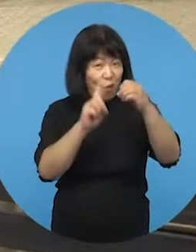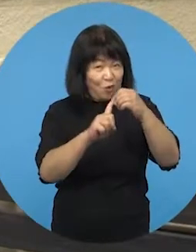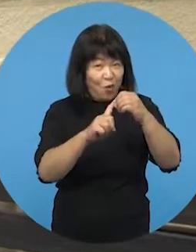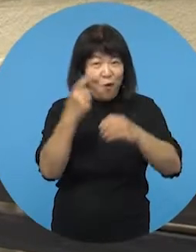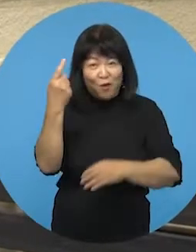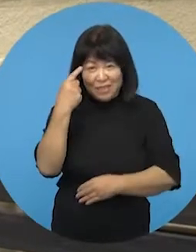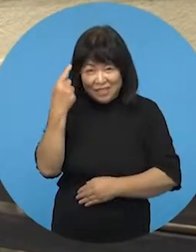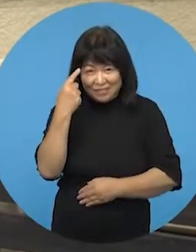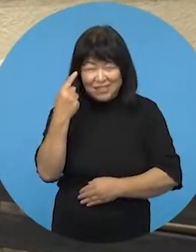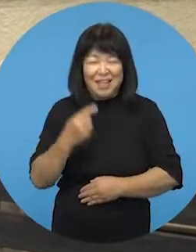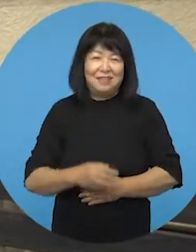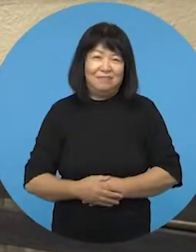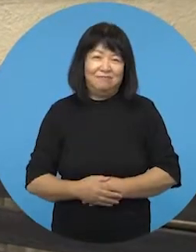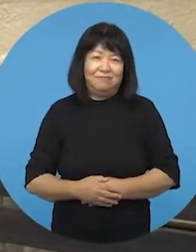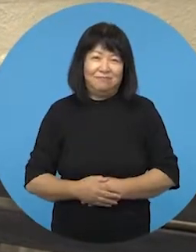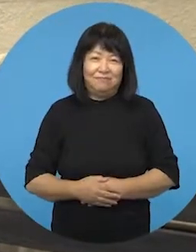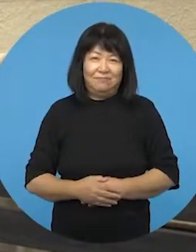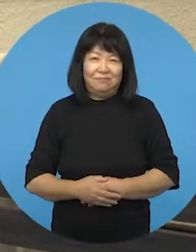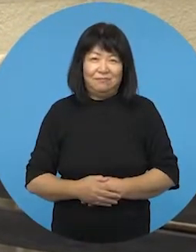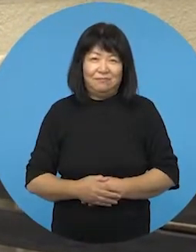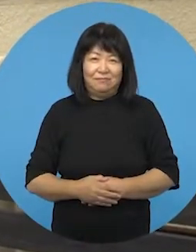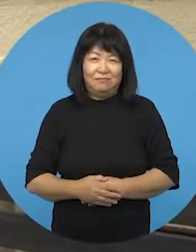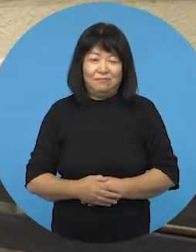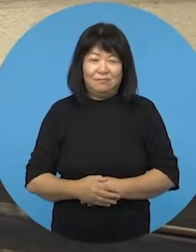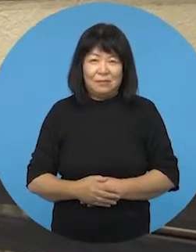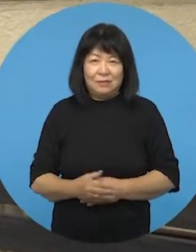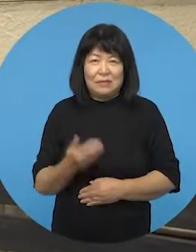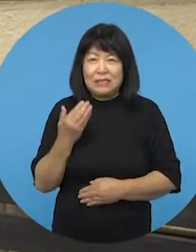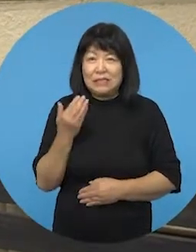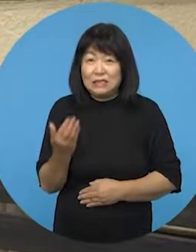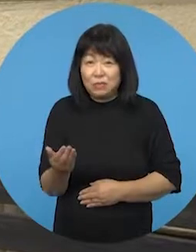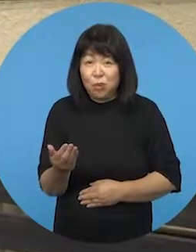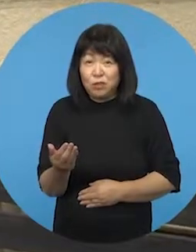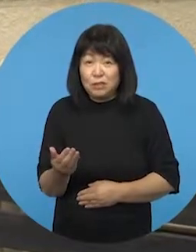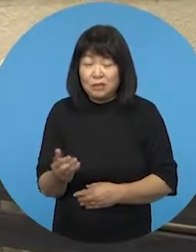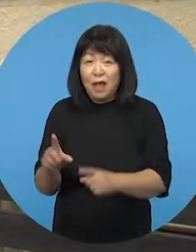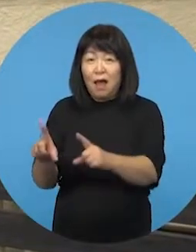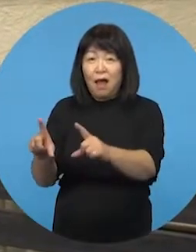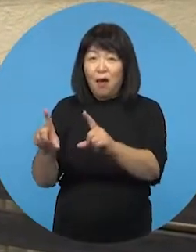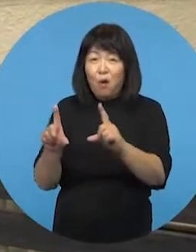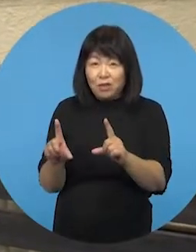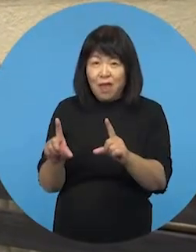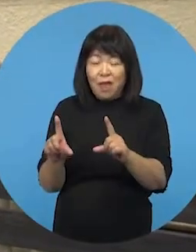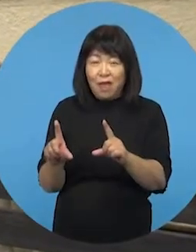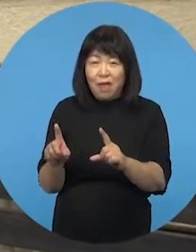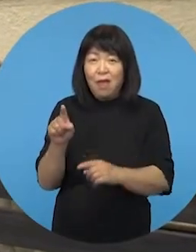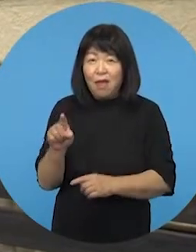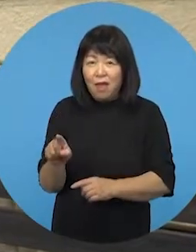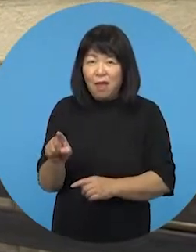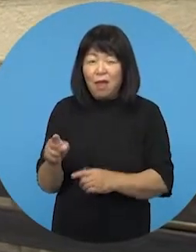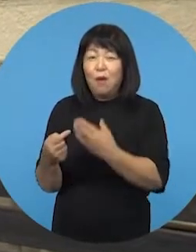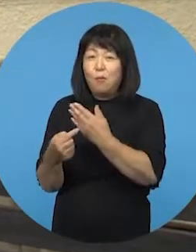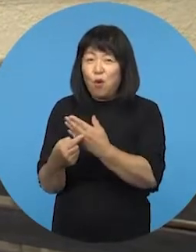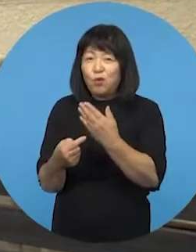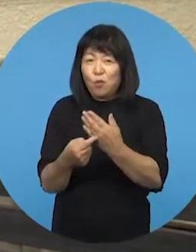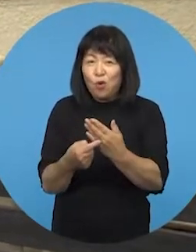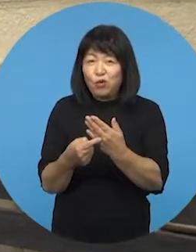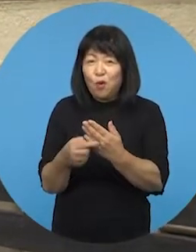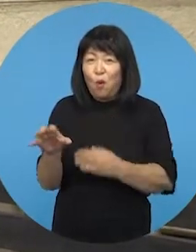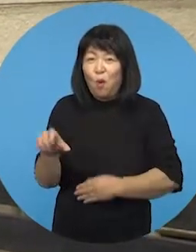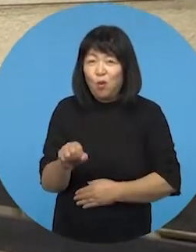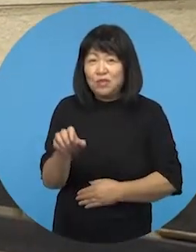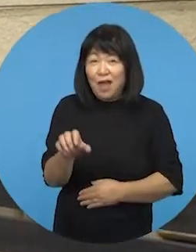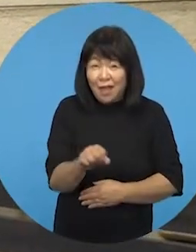標を教えてください。 今日は、質問の内容をしっかりと返ってきた答えをポイントポイントでしっかり押さえ